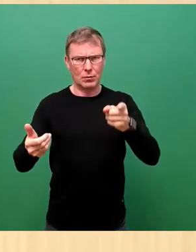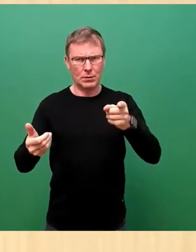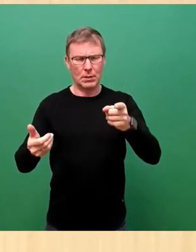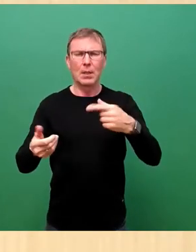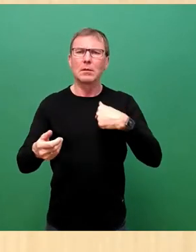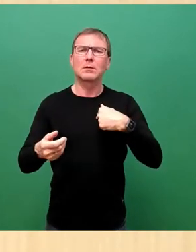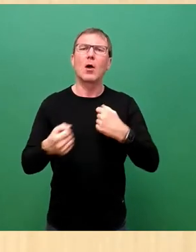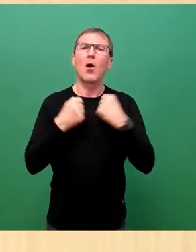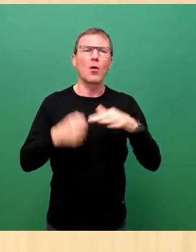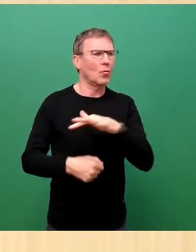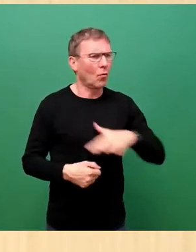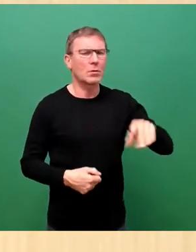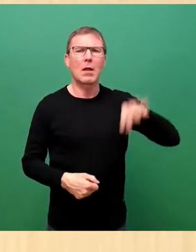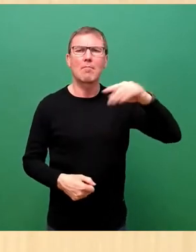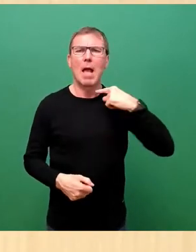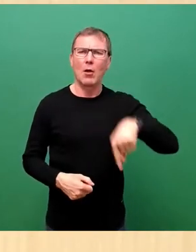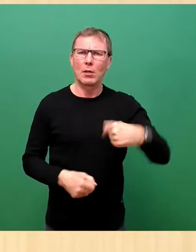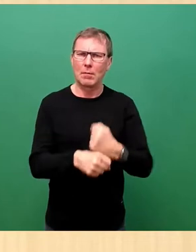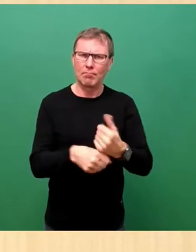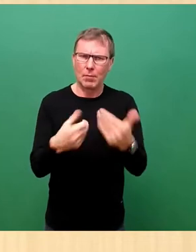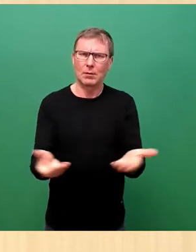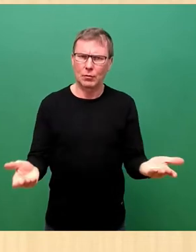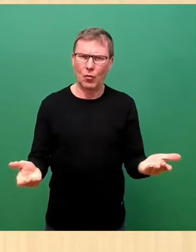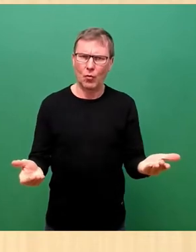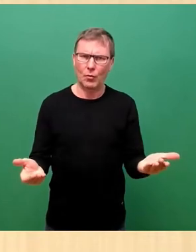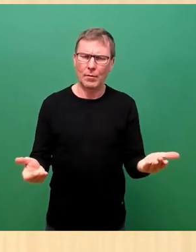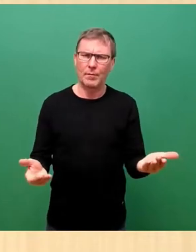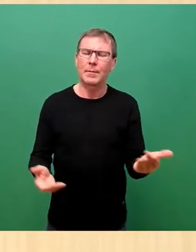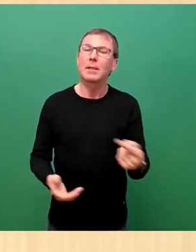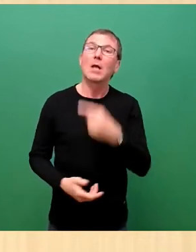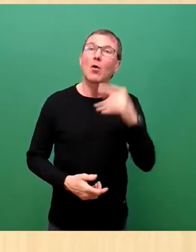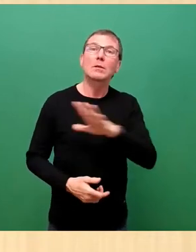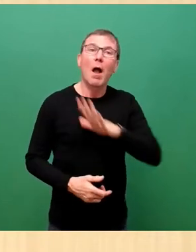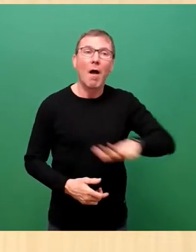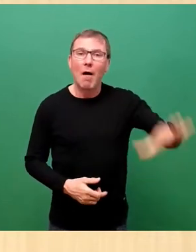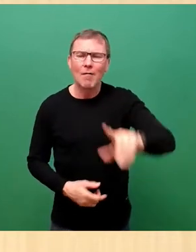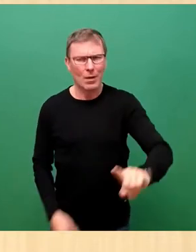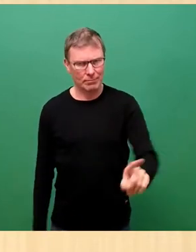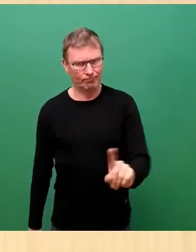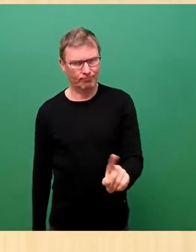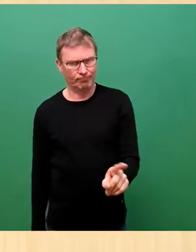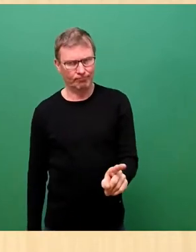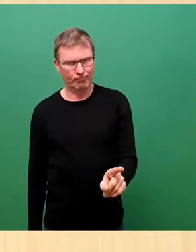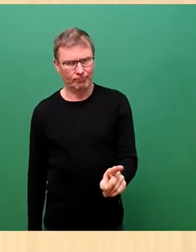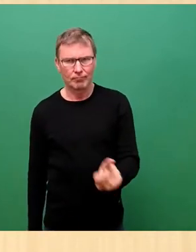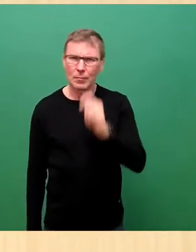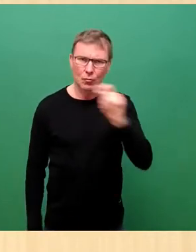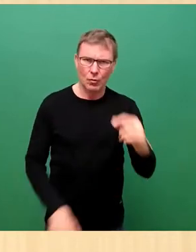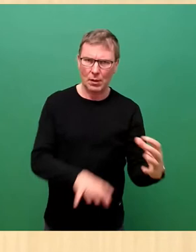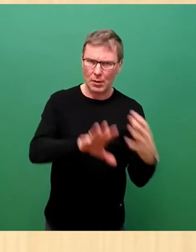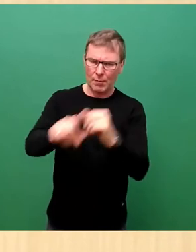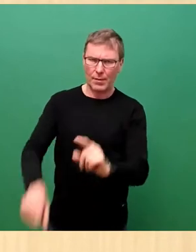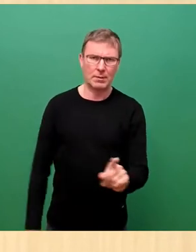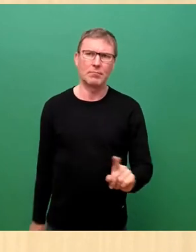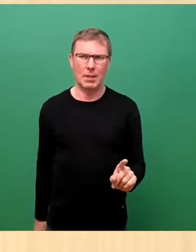großen Mehrheit ja auch tun. Es ist nicht das russische Volk, was jetzt die Ukraine überfällt.